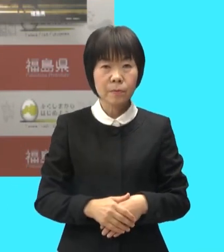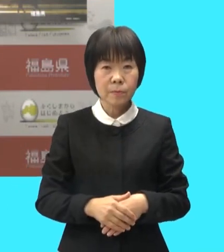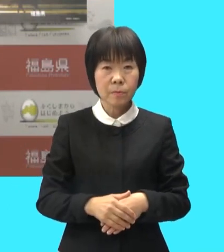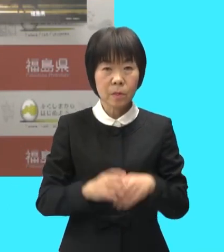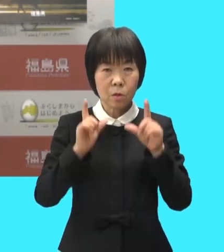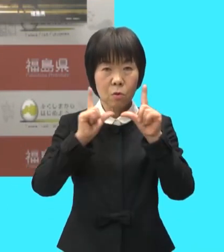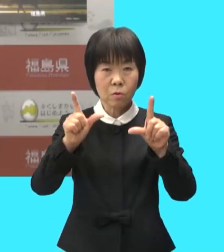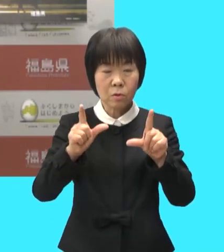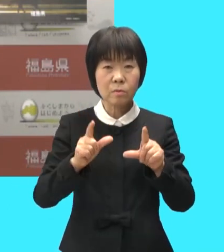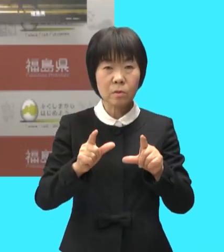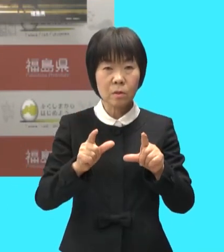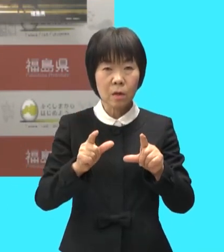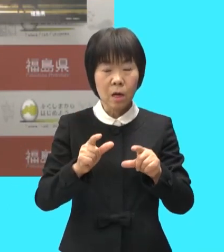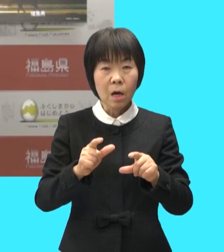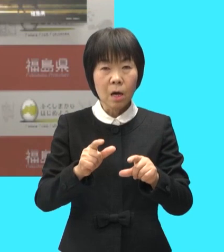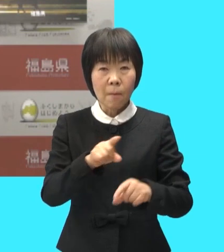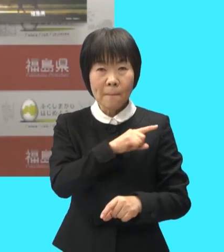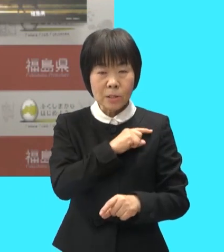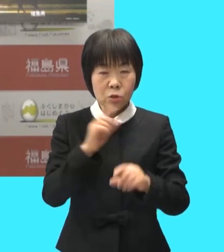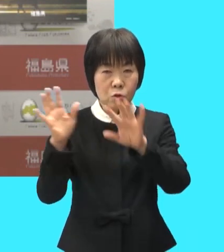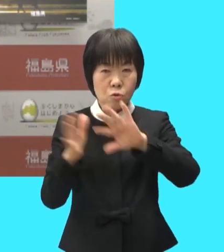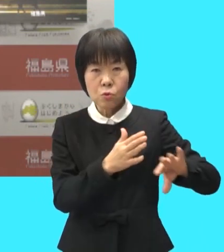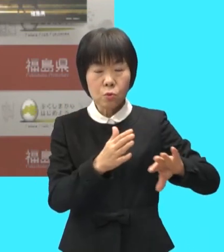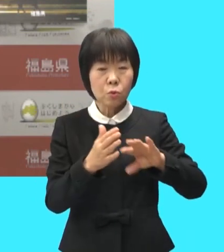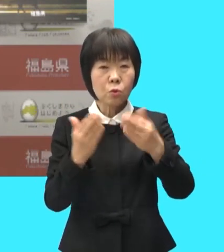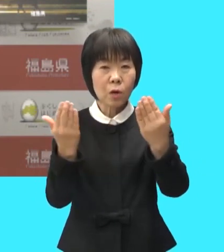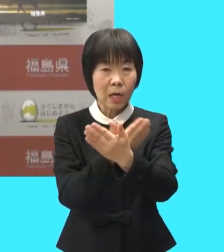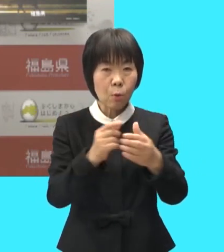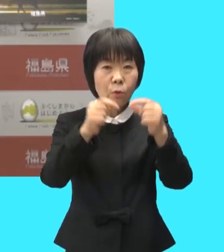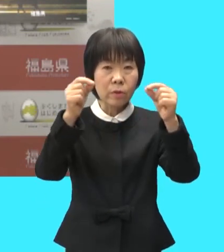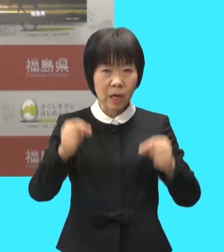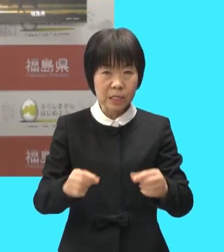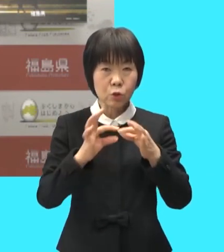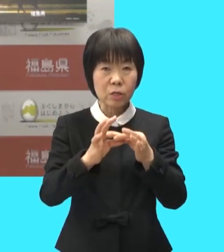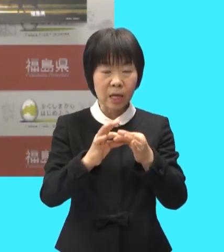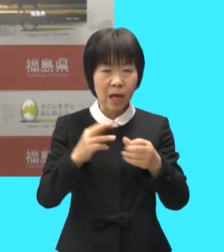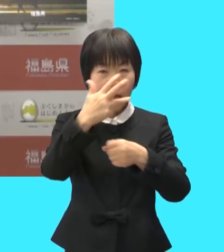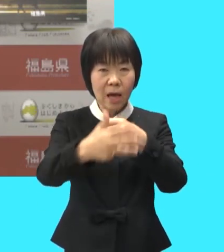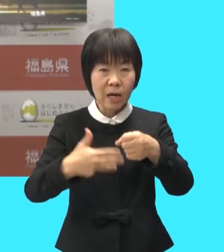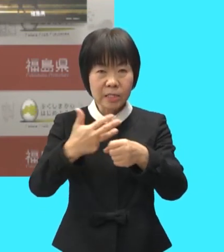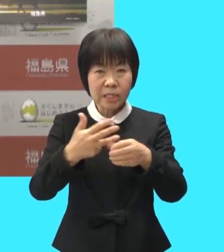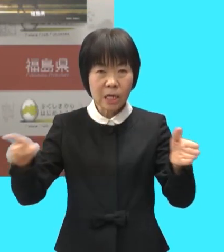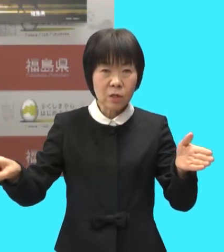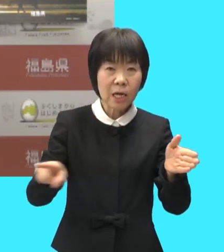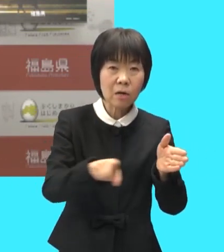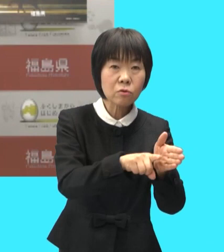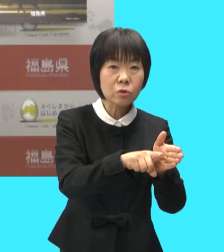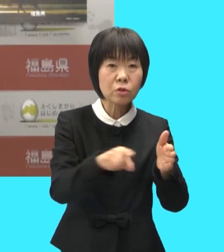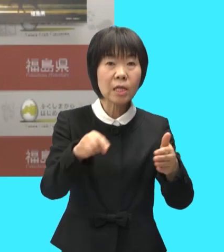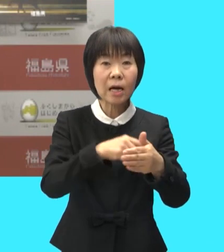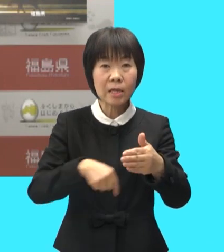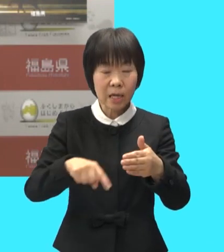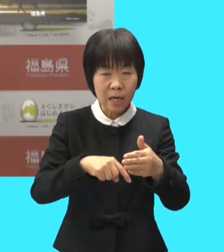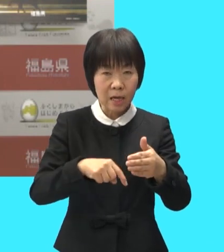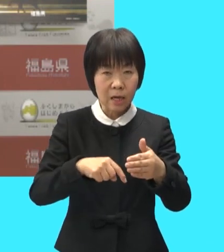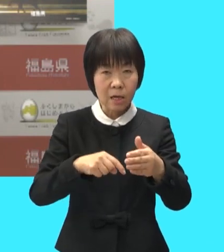まず風化の問題についてであります。8年近くが経過をする中で、風化、